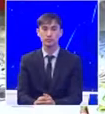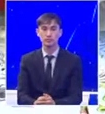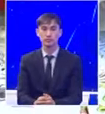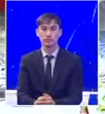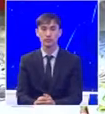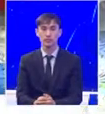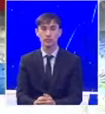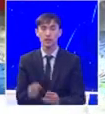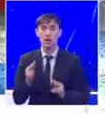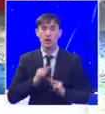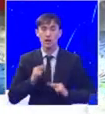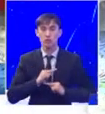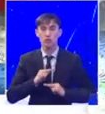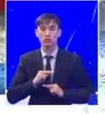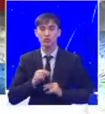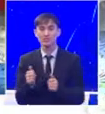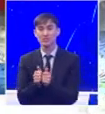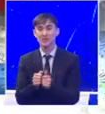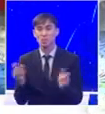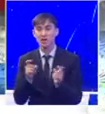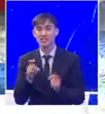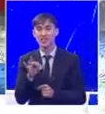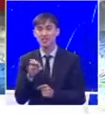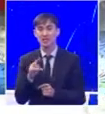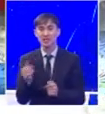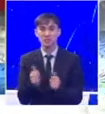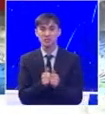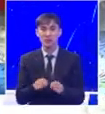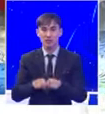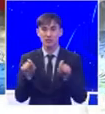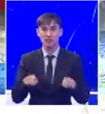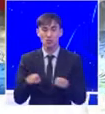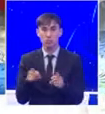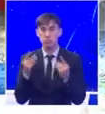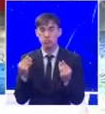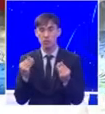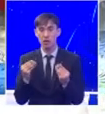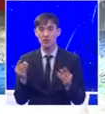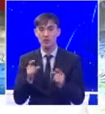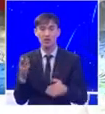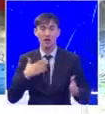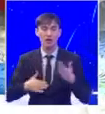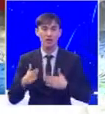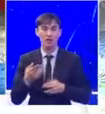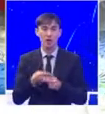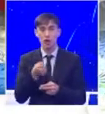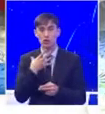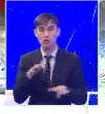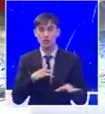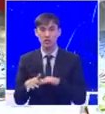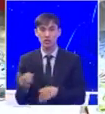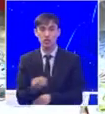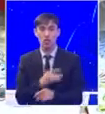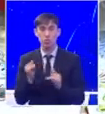талдыкурганцев. Я работаю в соседнем магазине «Эльдорадо». Рядом с нами открылся такой превосходный магазин. Этому я очень рад. Это хорошее дело.